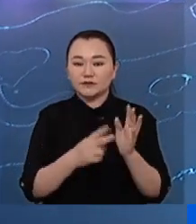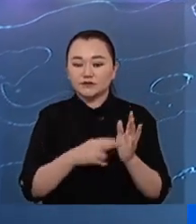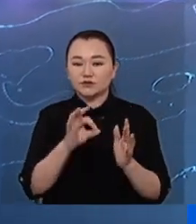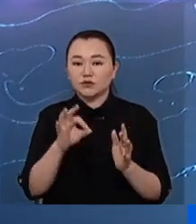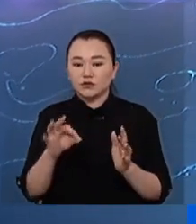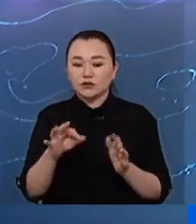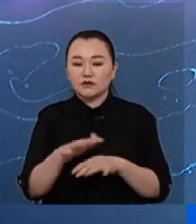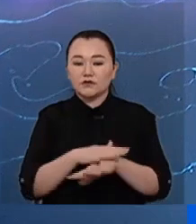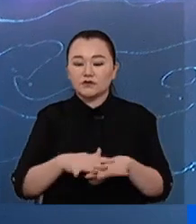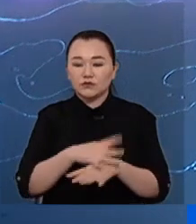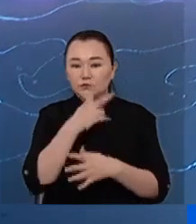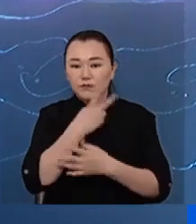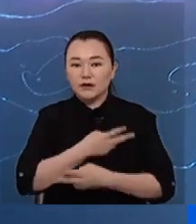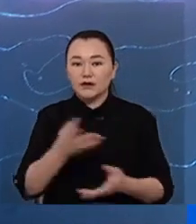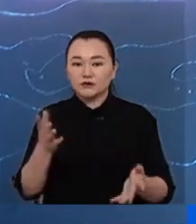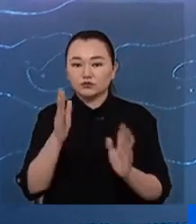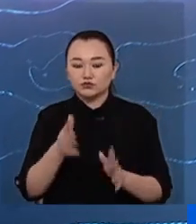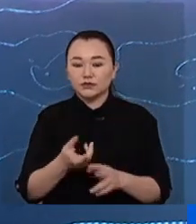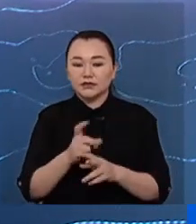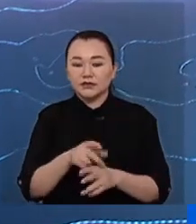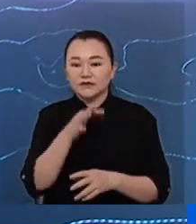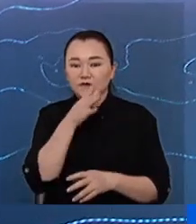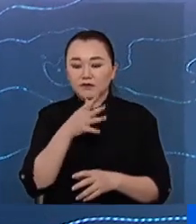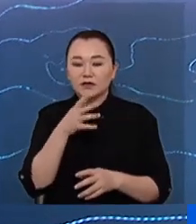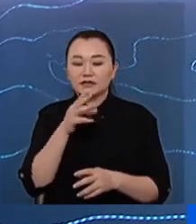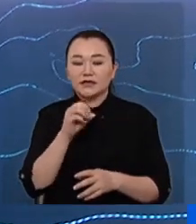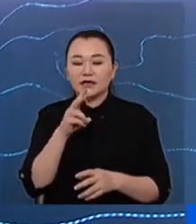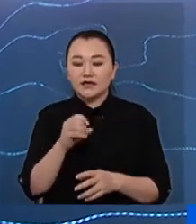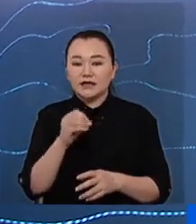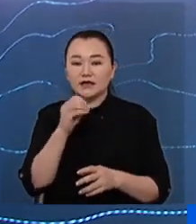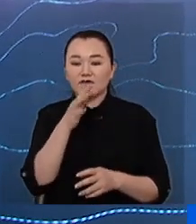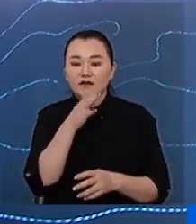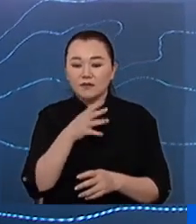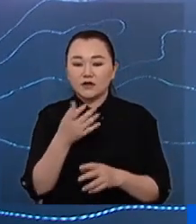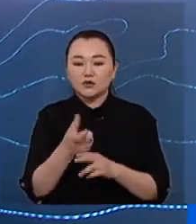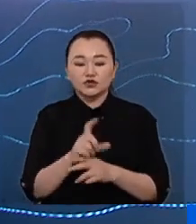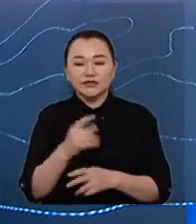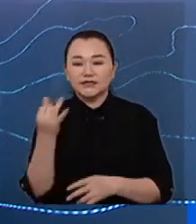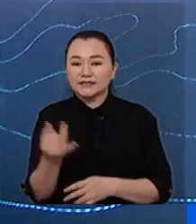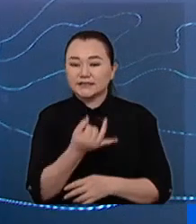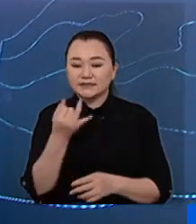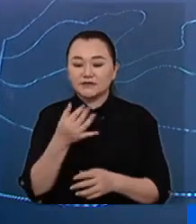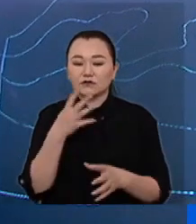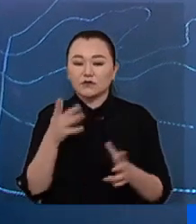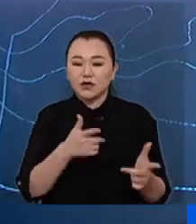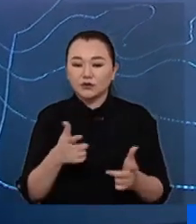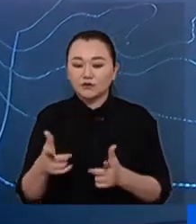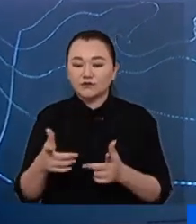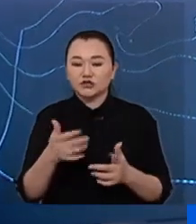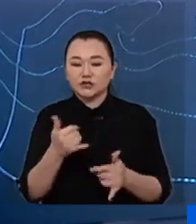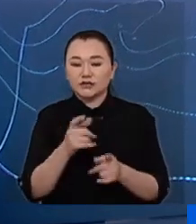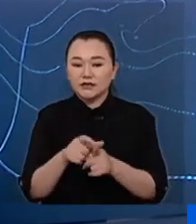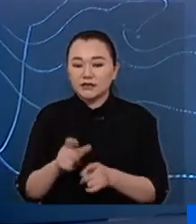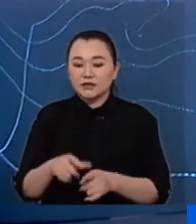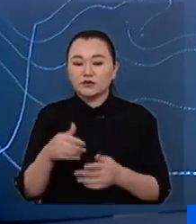17:00-де қалың көрермен назарына ұсынылмақ. Дәл қазір биылғы телемаусымдағы ең қызықты жобаның дайындық жұмыстары пысықталып жатыр. Ал